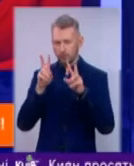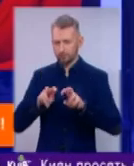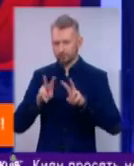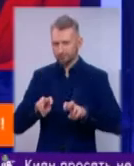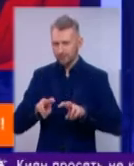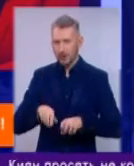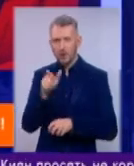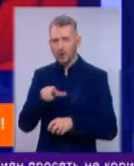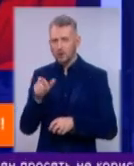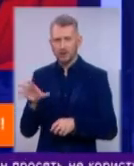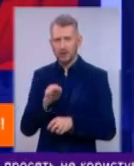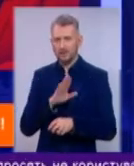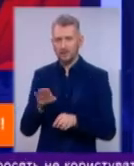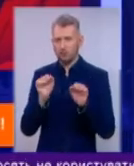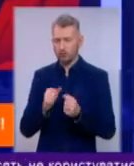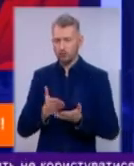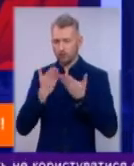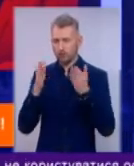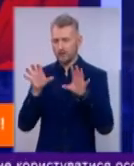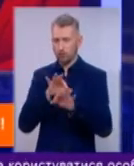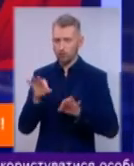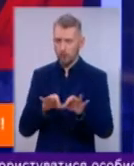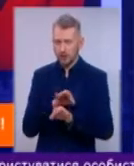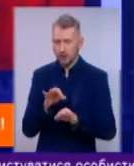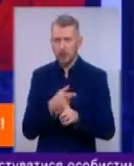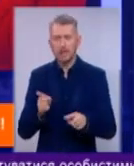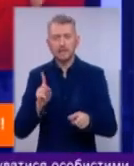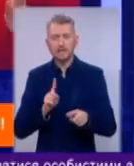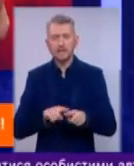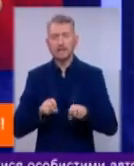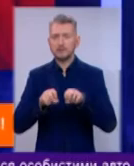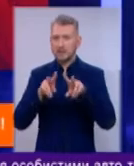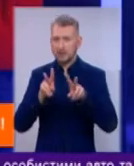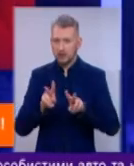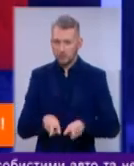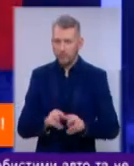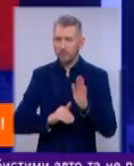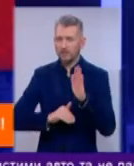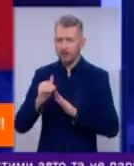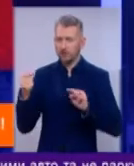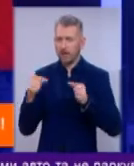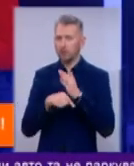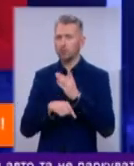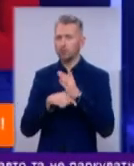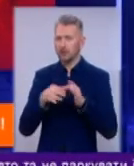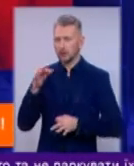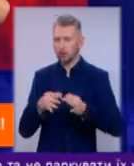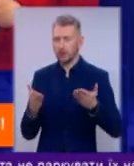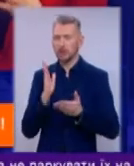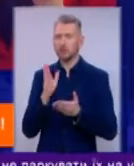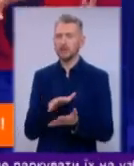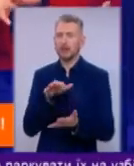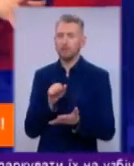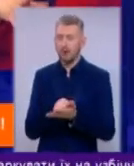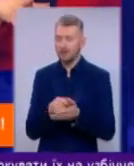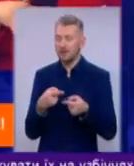ну, люди не всі мають змогу прочитати законопроекти. Це спеціалізований Вищий антикорупційний суд, який буде займатися,